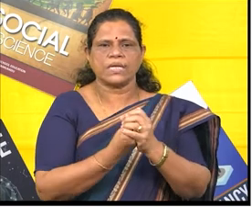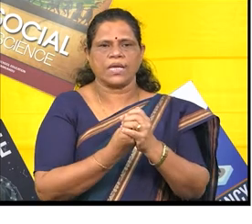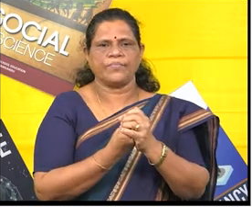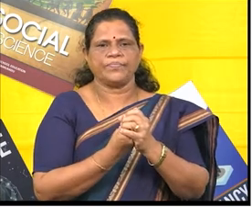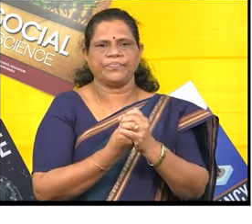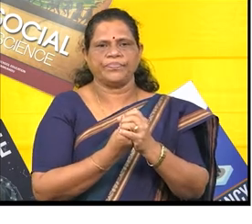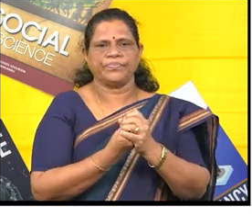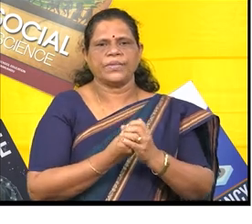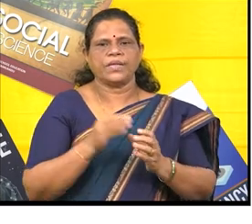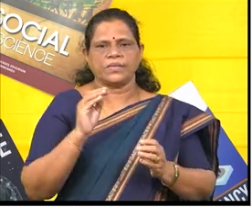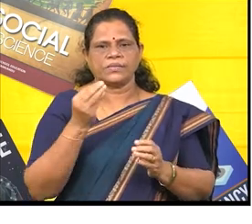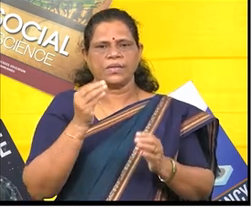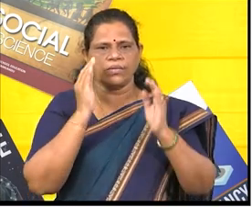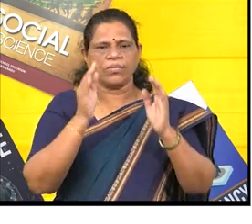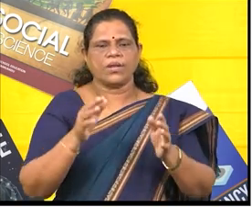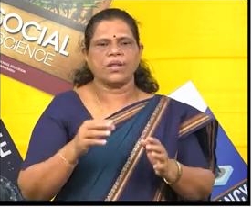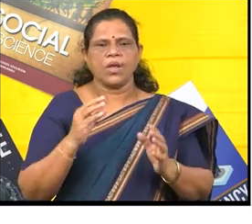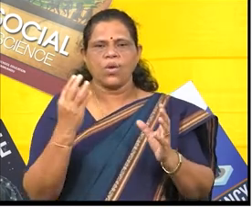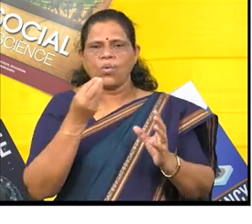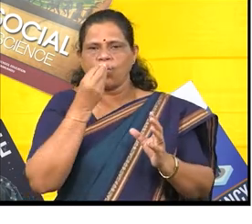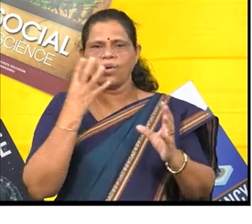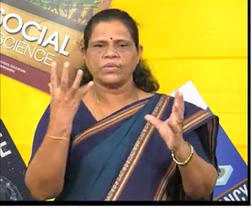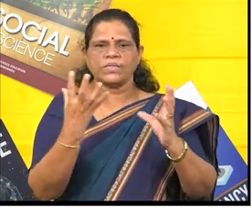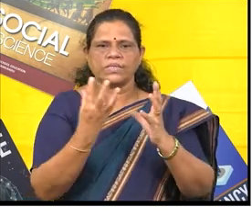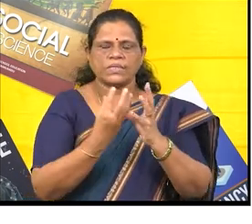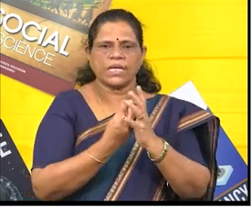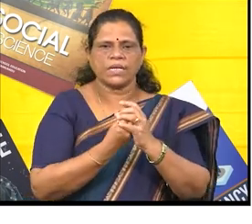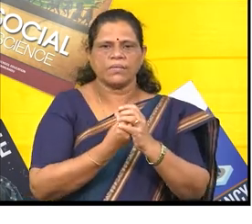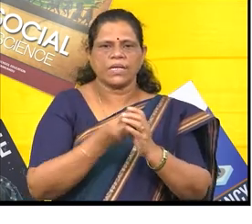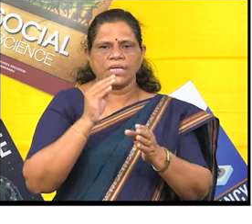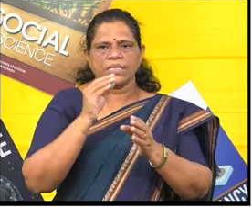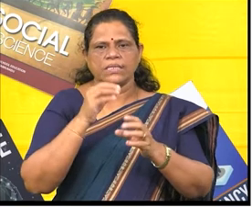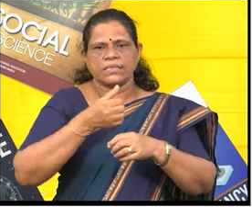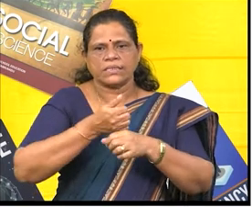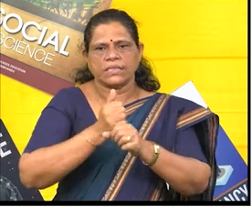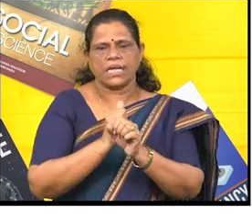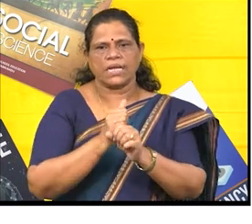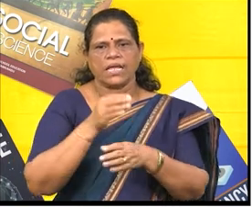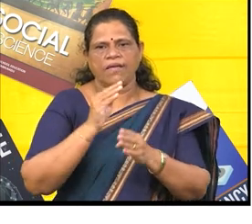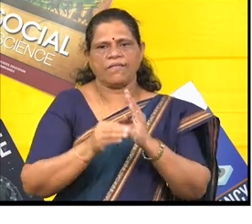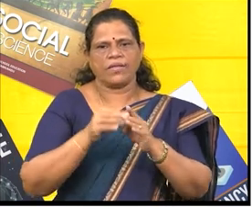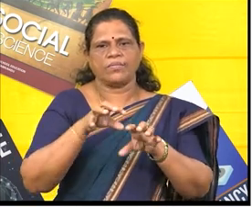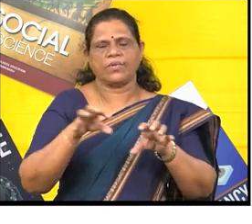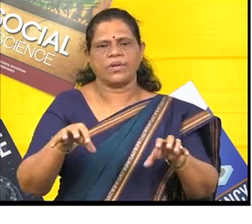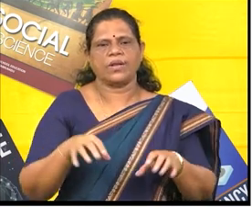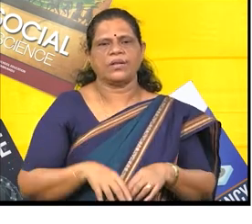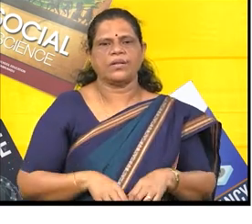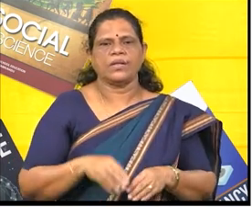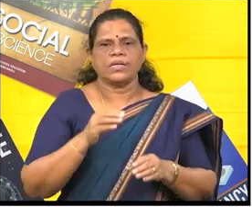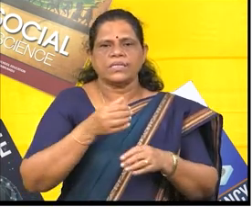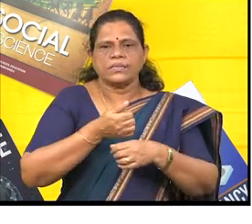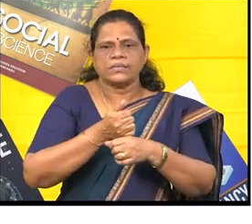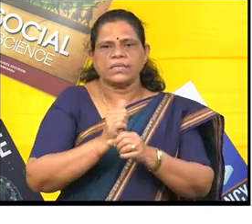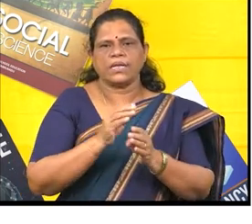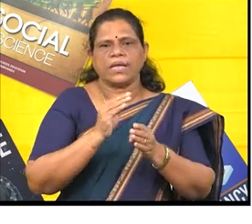சொல்லுவோம். இன்னொரு கொள்கையில் உணவு சேர்க்கைகள் என்பதும் செயற்கை வேதிப்பொருட்கள் தான் உணவு சேர்க்கைகள் அப்படின்னு சொல்லுவோம்.